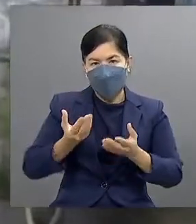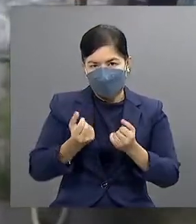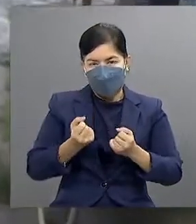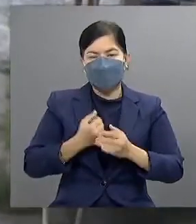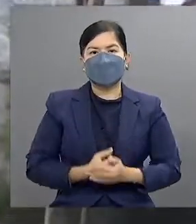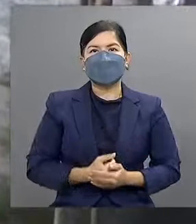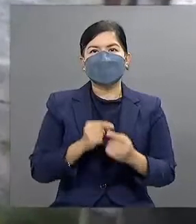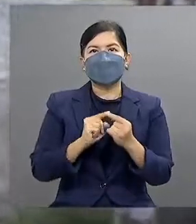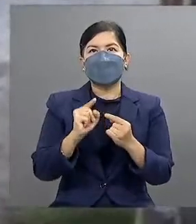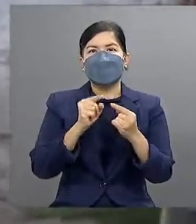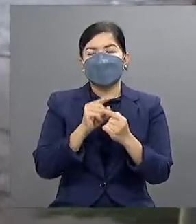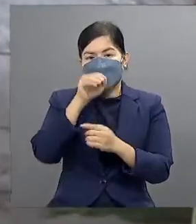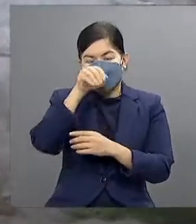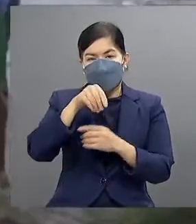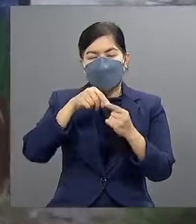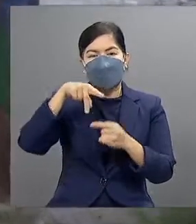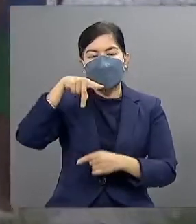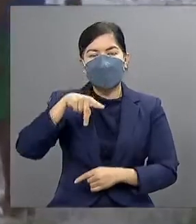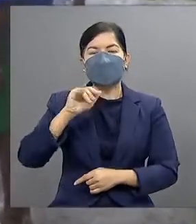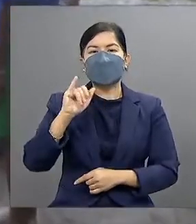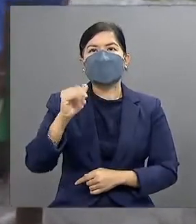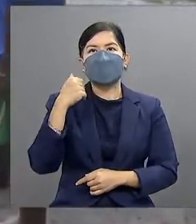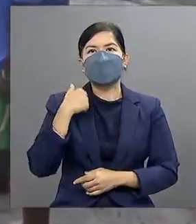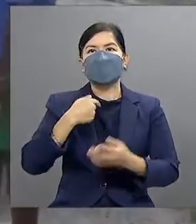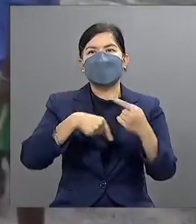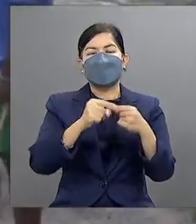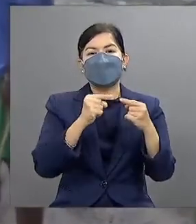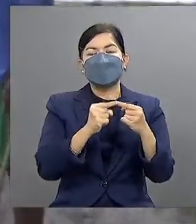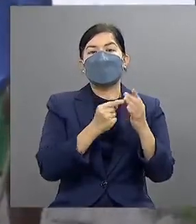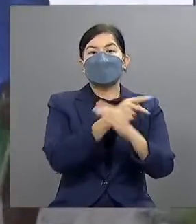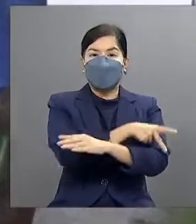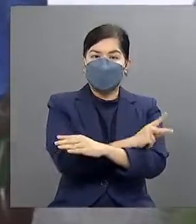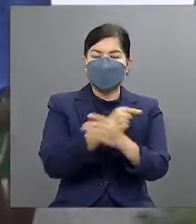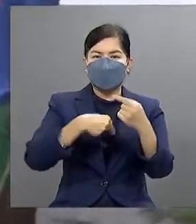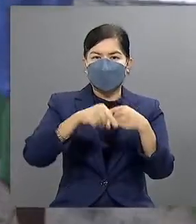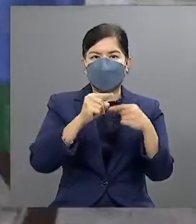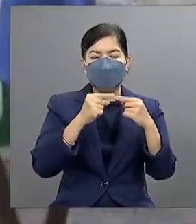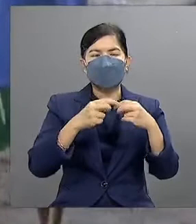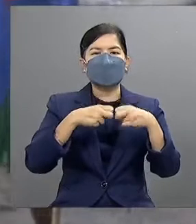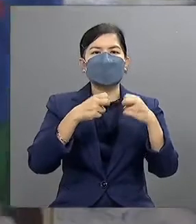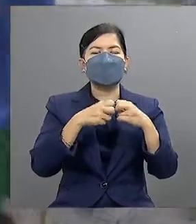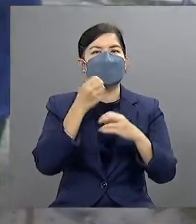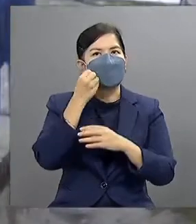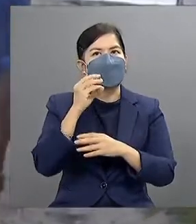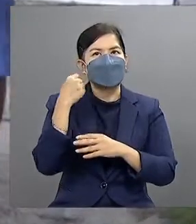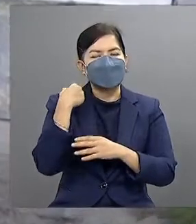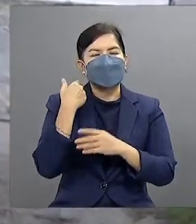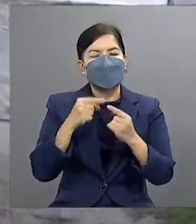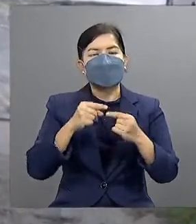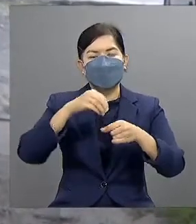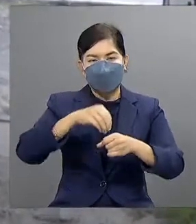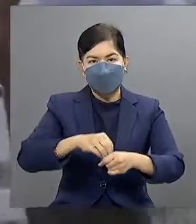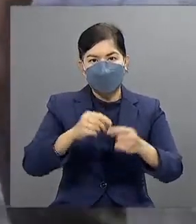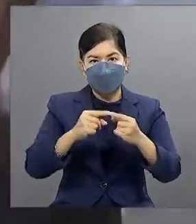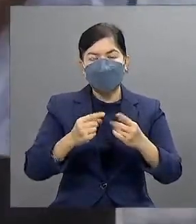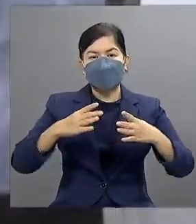ตไปยังจังหวัดสุรินทร์ใช้เวลา25ชั่วโมงและอยู่อาศัยภายในโรงช้างที่มหาวิทยาลัยเทคโนโลยีราชมงคลอีส